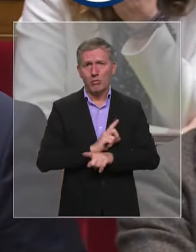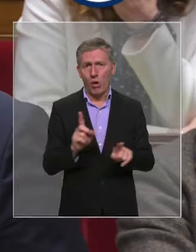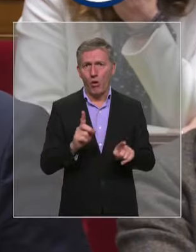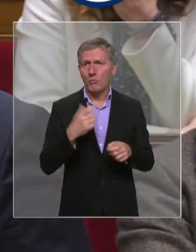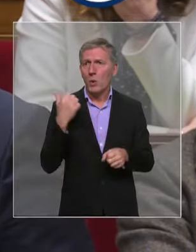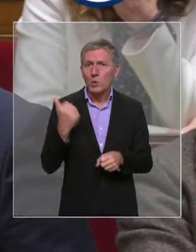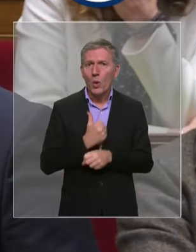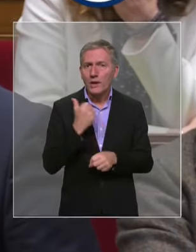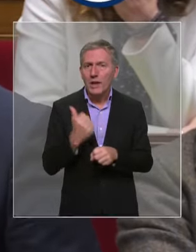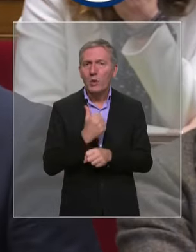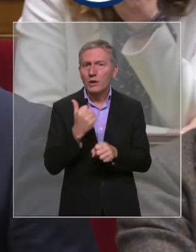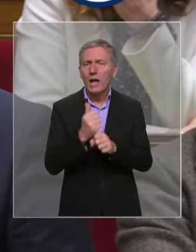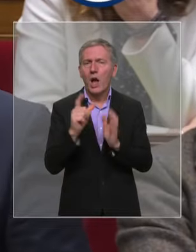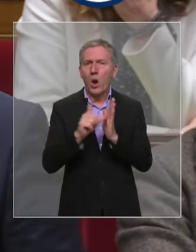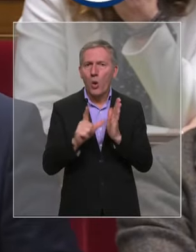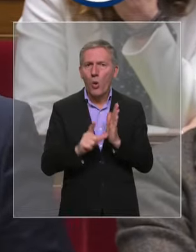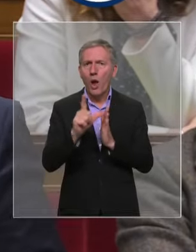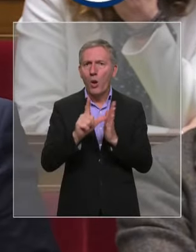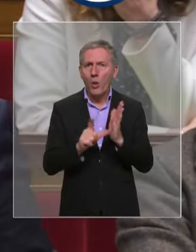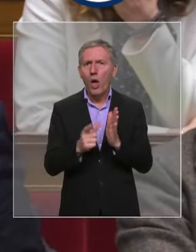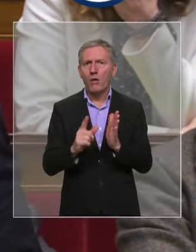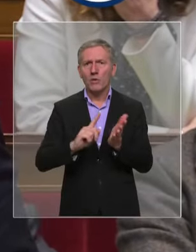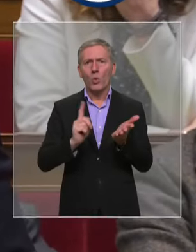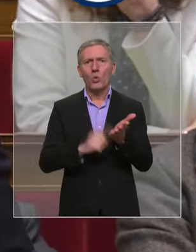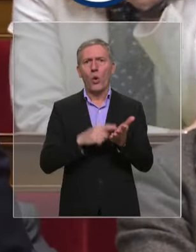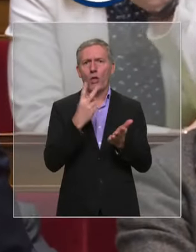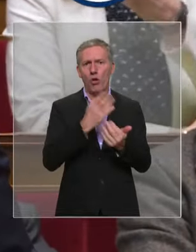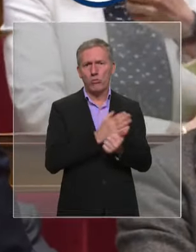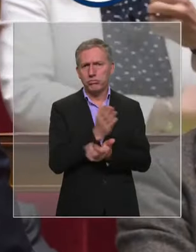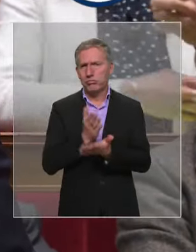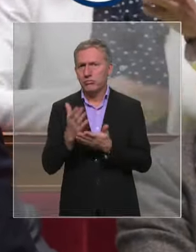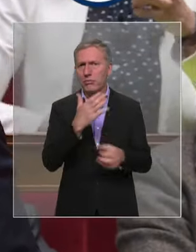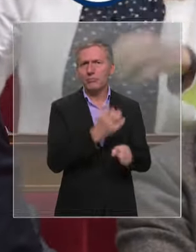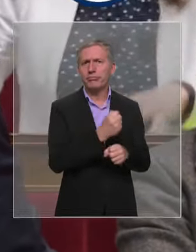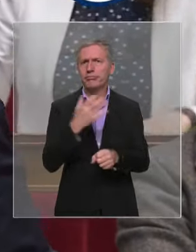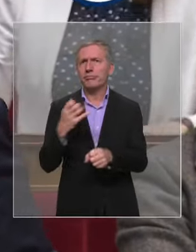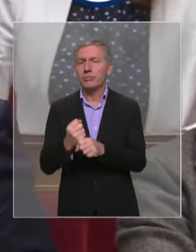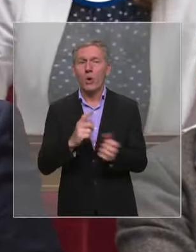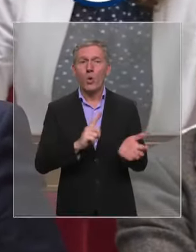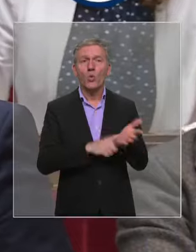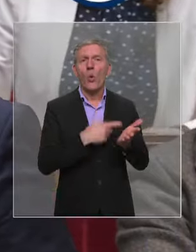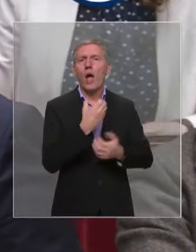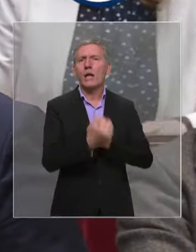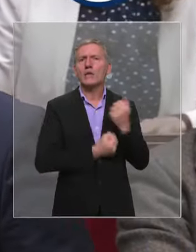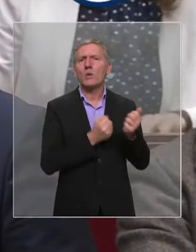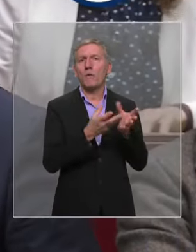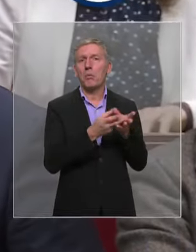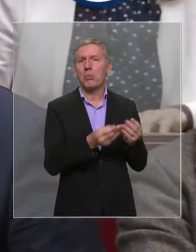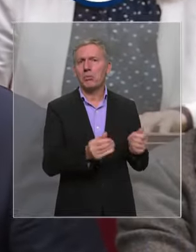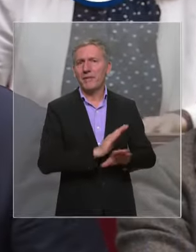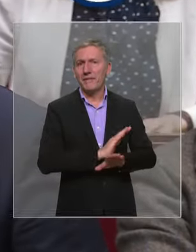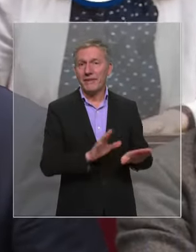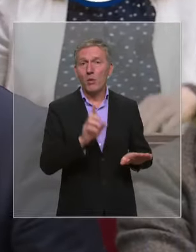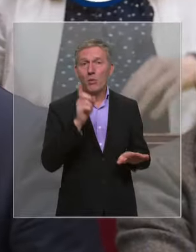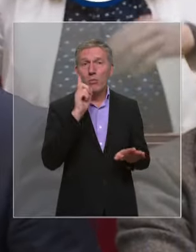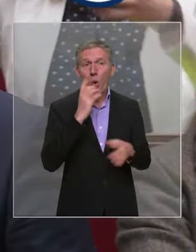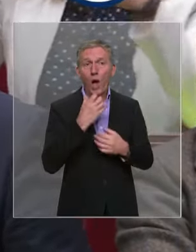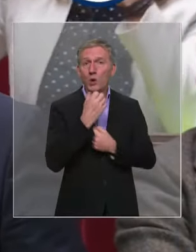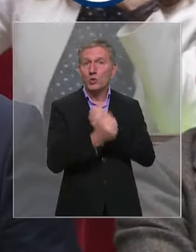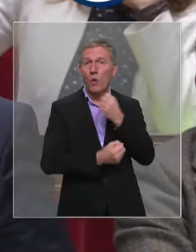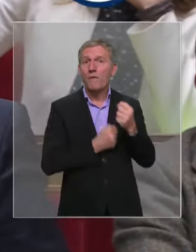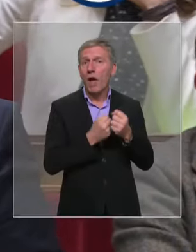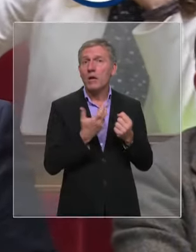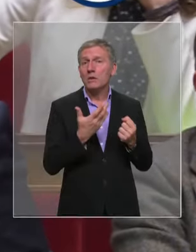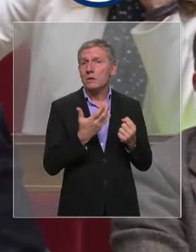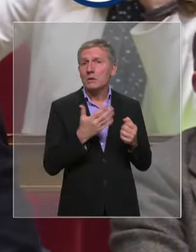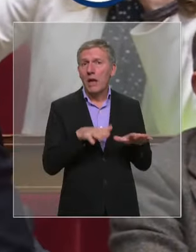lois, deux droits essentiels ont été obtenus. Le droit de ne pas souffrir, car la souffrance n'est pas